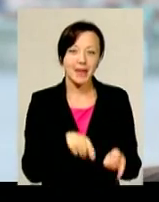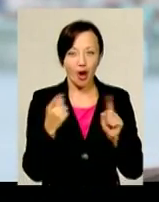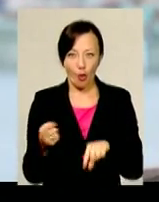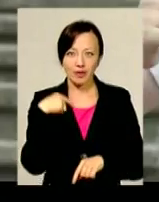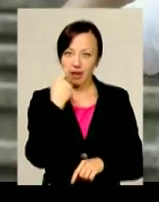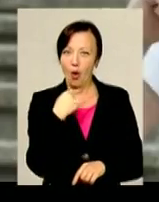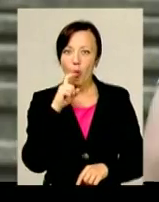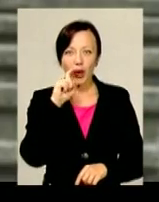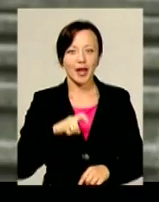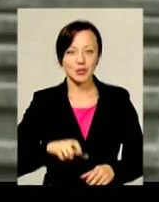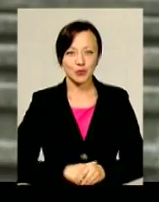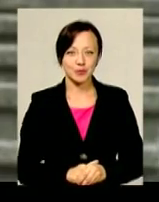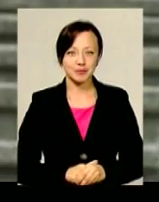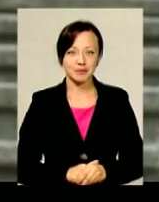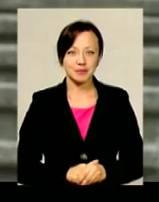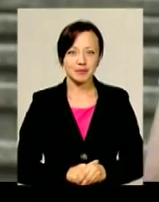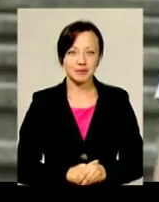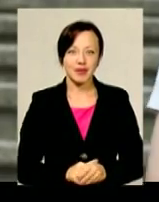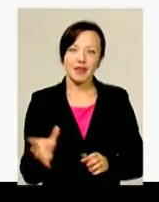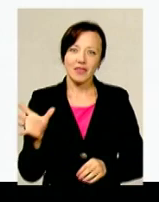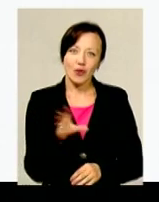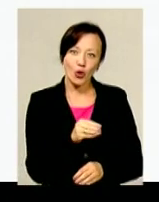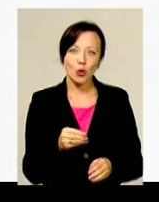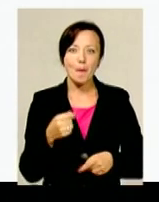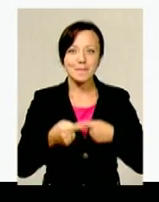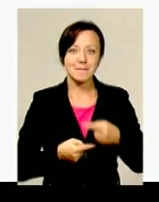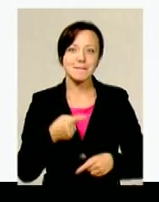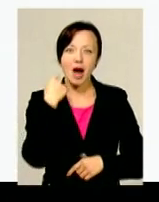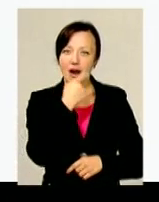українську. Йо домового марафону.